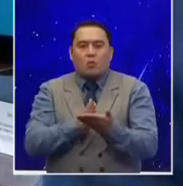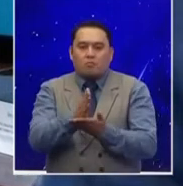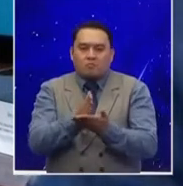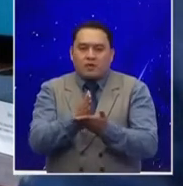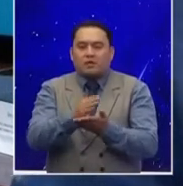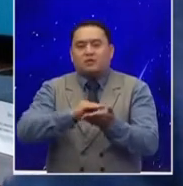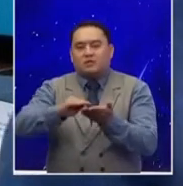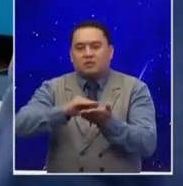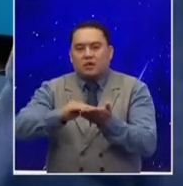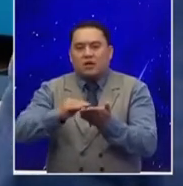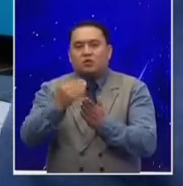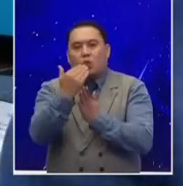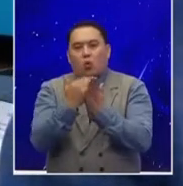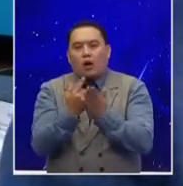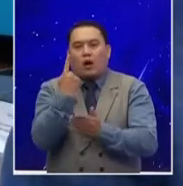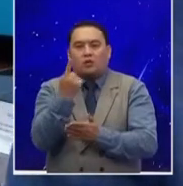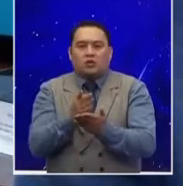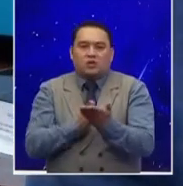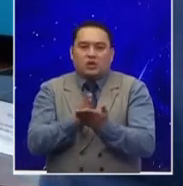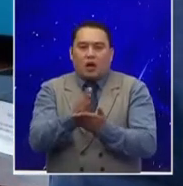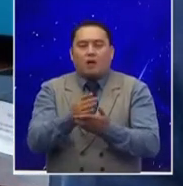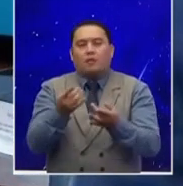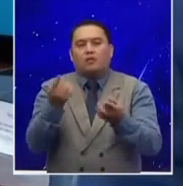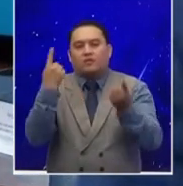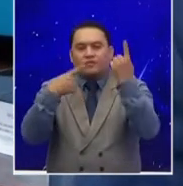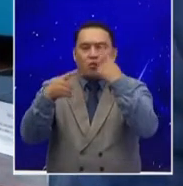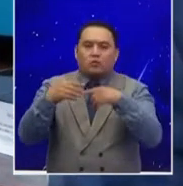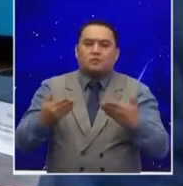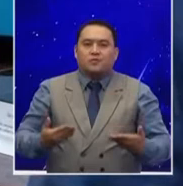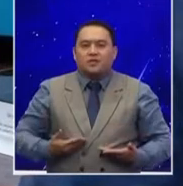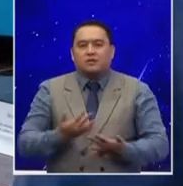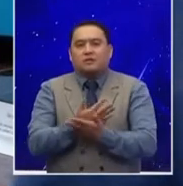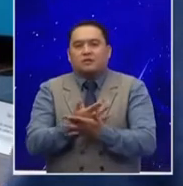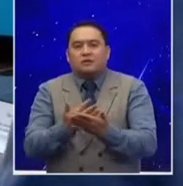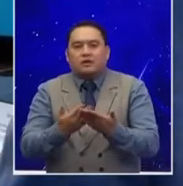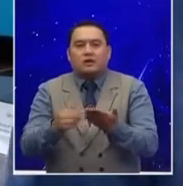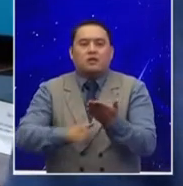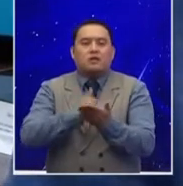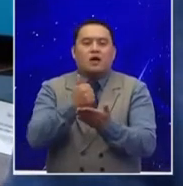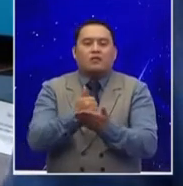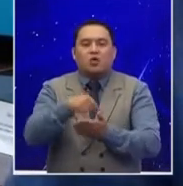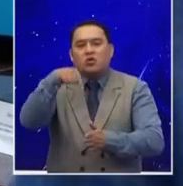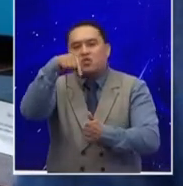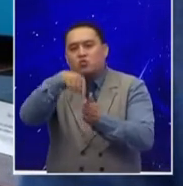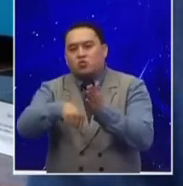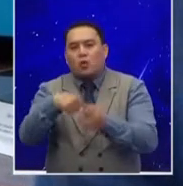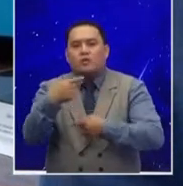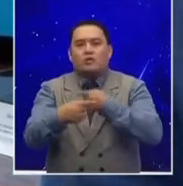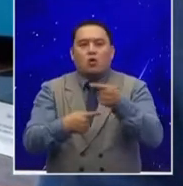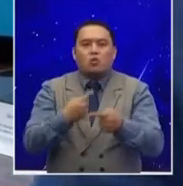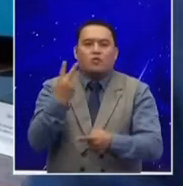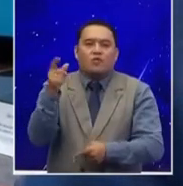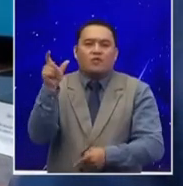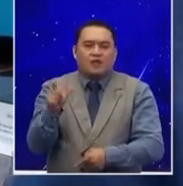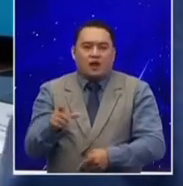статьи я не придерживался только одной направленности, писал о быте, творчестве и многом другом. Но главное другое. Углубляясь и изучая наследие двух великих